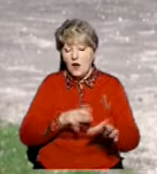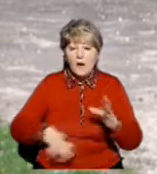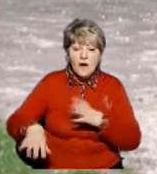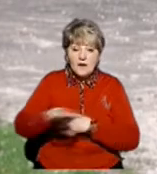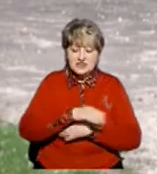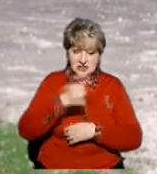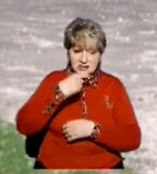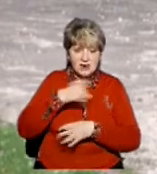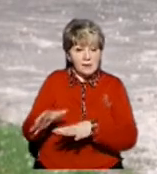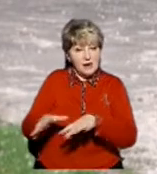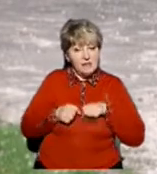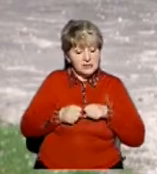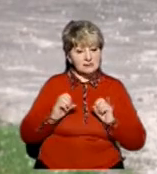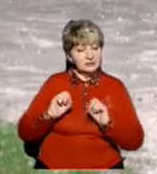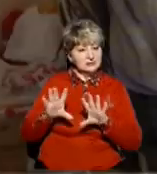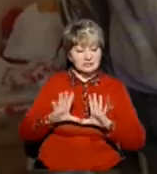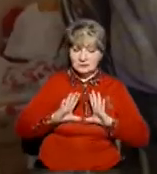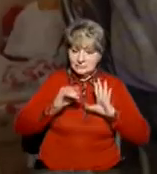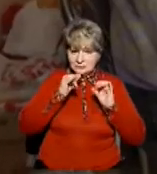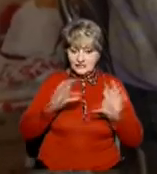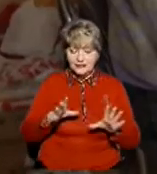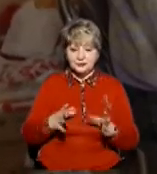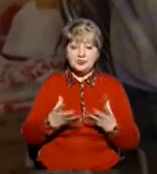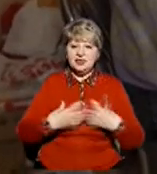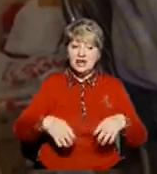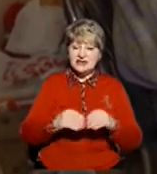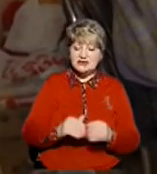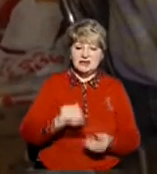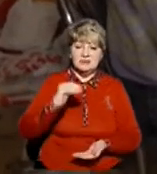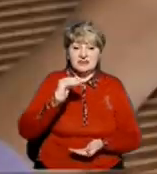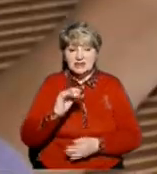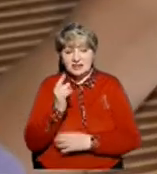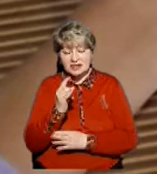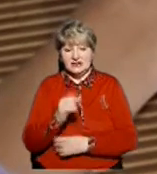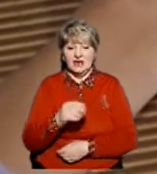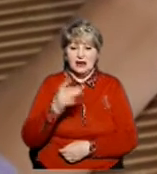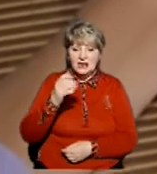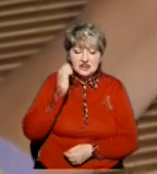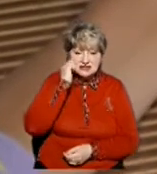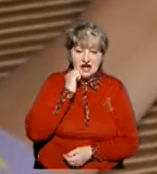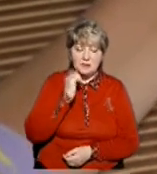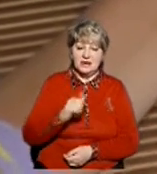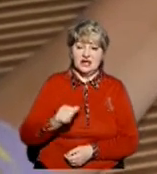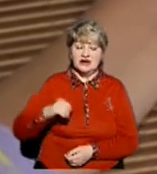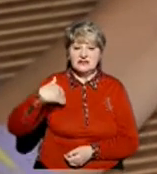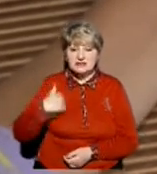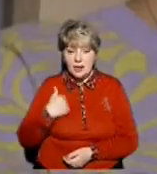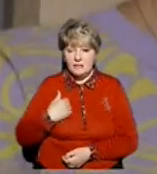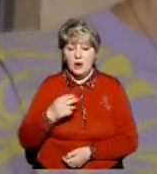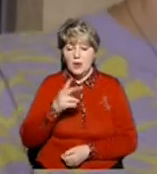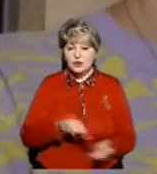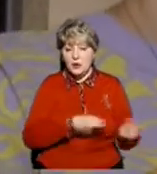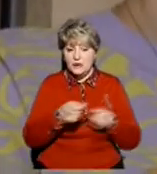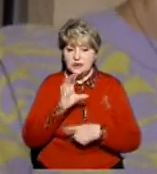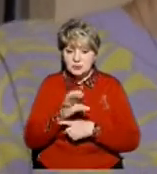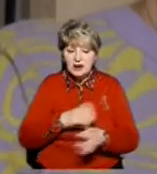із собою. Ніхто нікого не залишав. Сім'ям з маленькими дітьми, літнім, самотнім, а ще людям, які привезли з собою тварин.